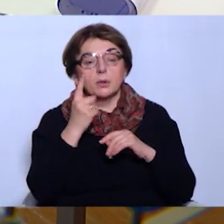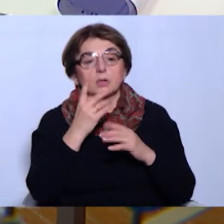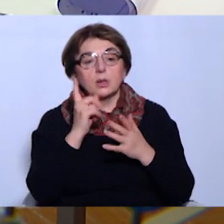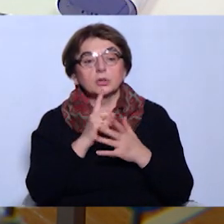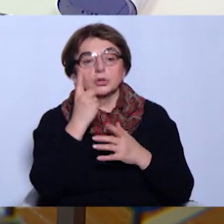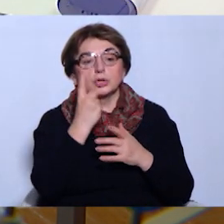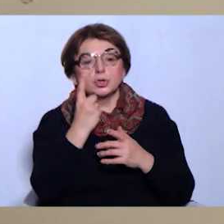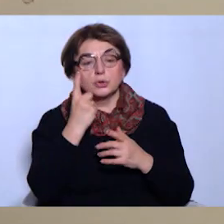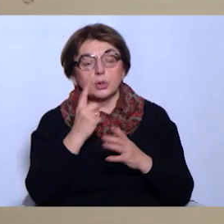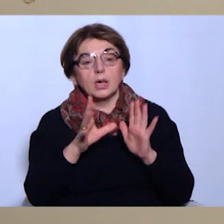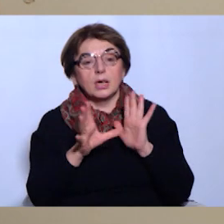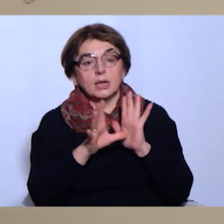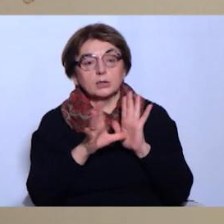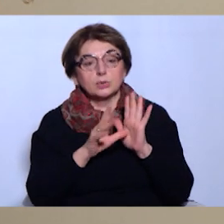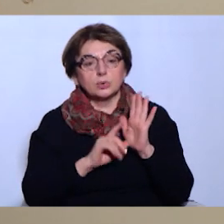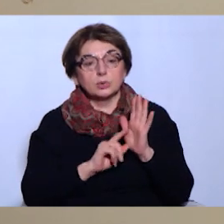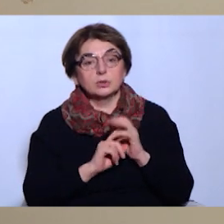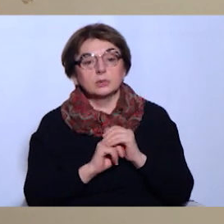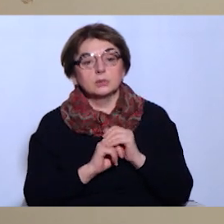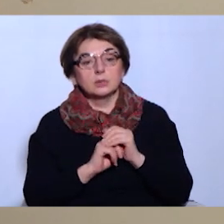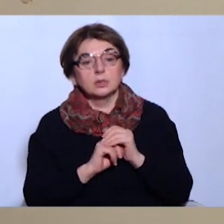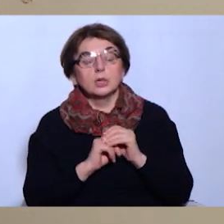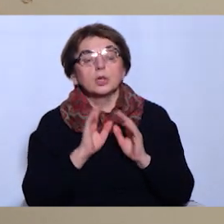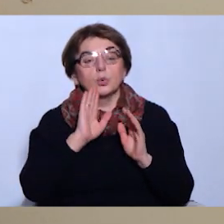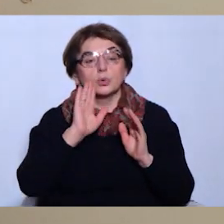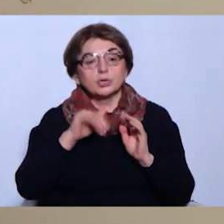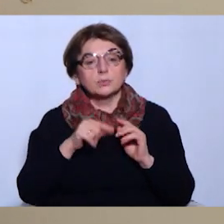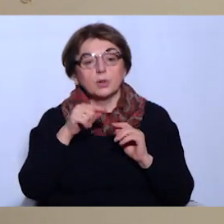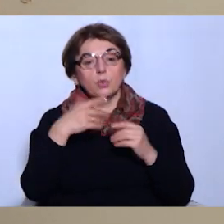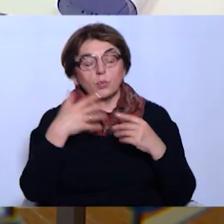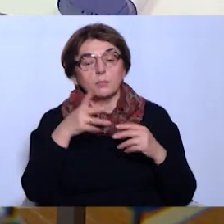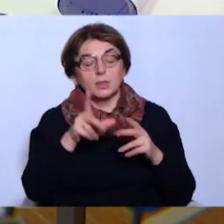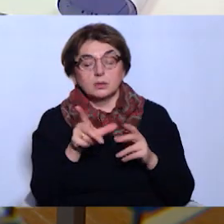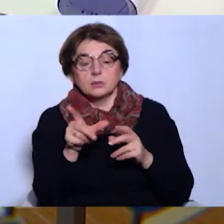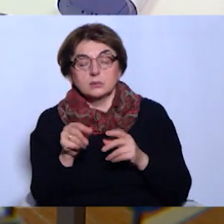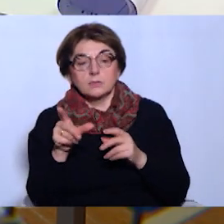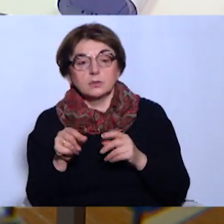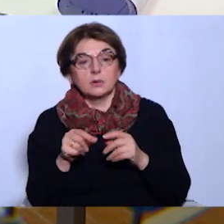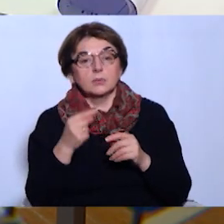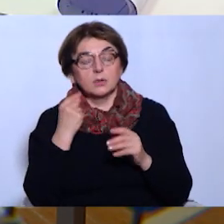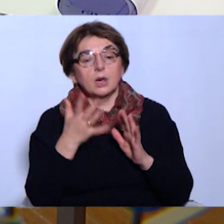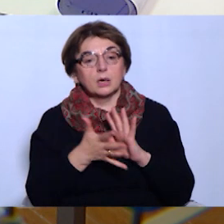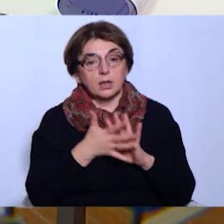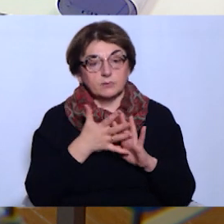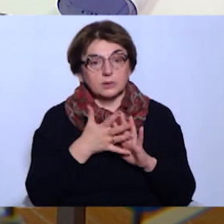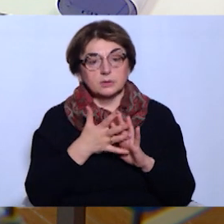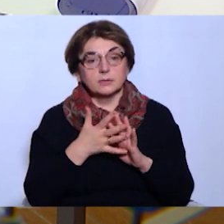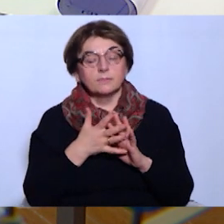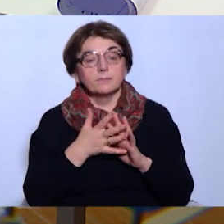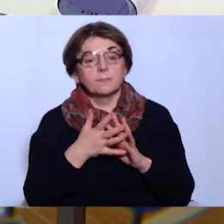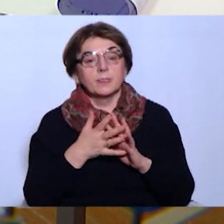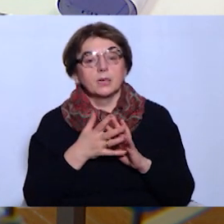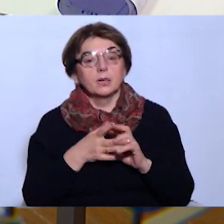ივსება თითო ელექტრონით და შემდეგ უკვე ხდება მათი გაწყვილება. მგონი გასაგებად